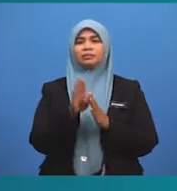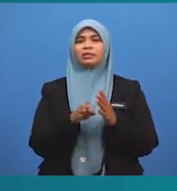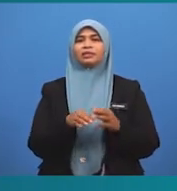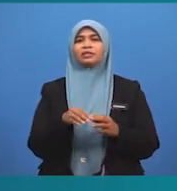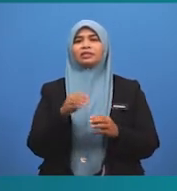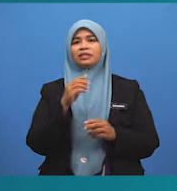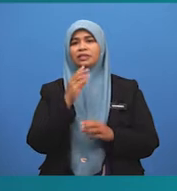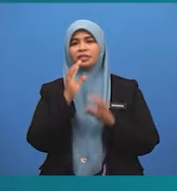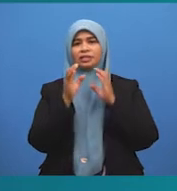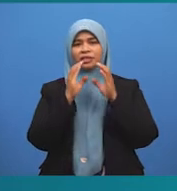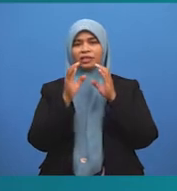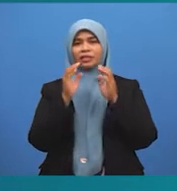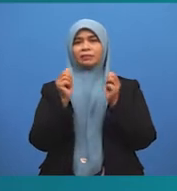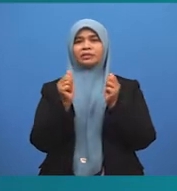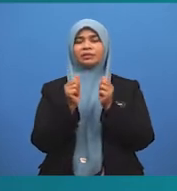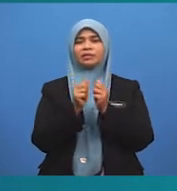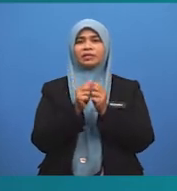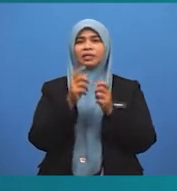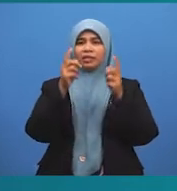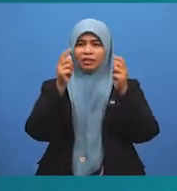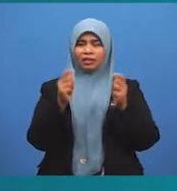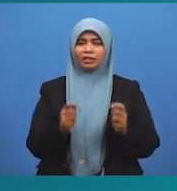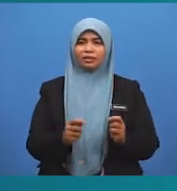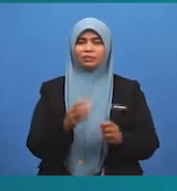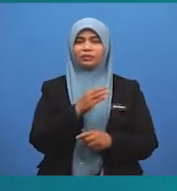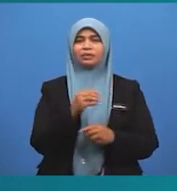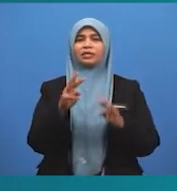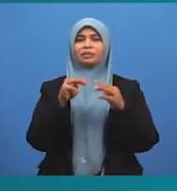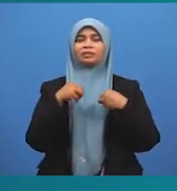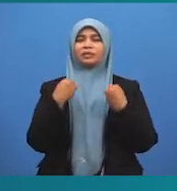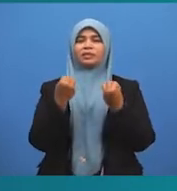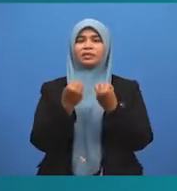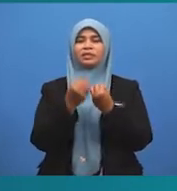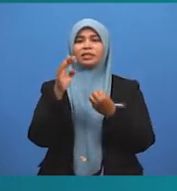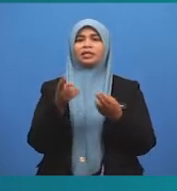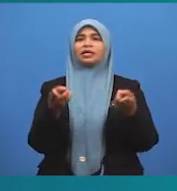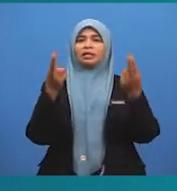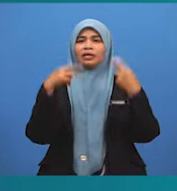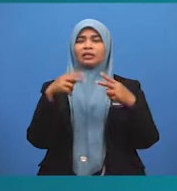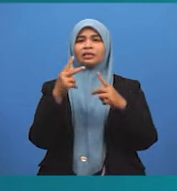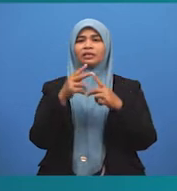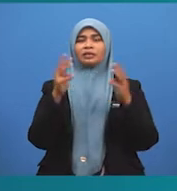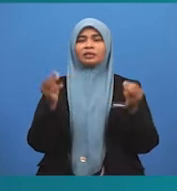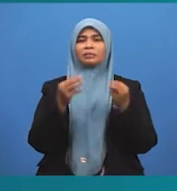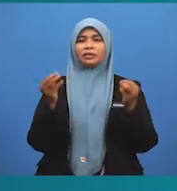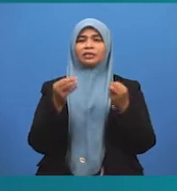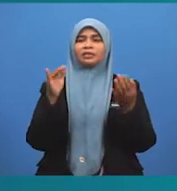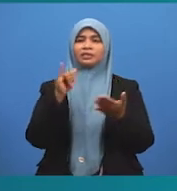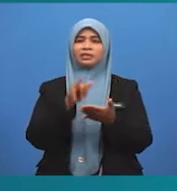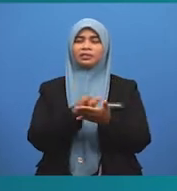bertegur sapa dengan tetamu dan masyarakat yang hadir ke majlis itu.